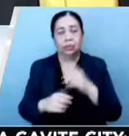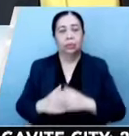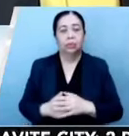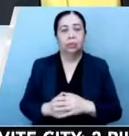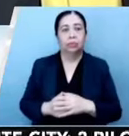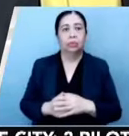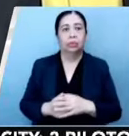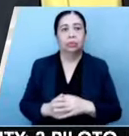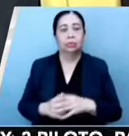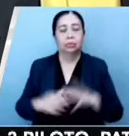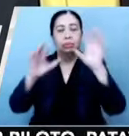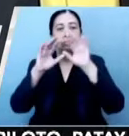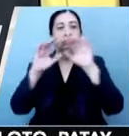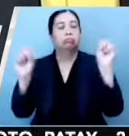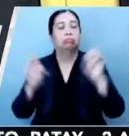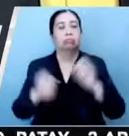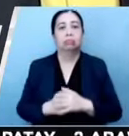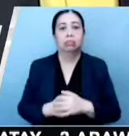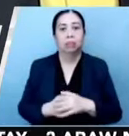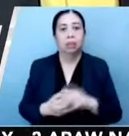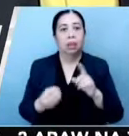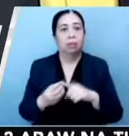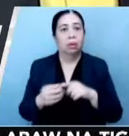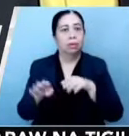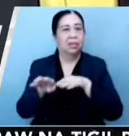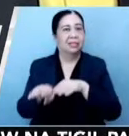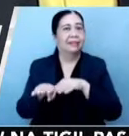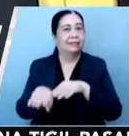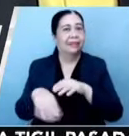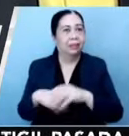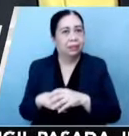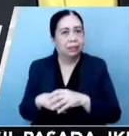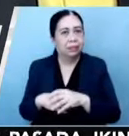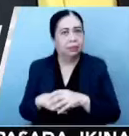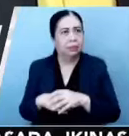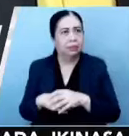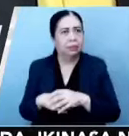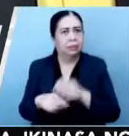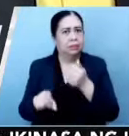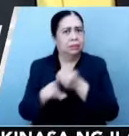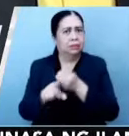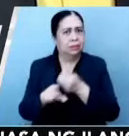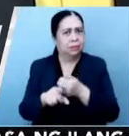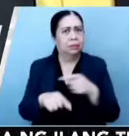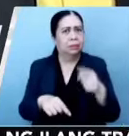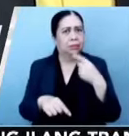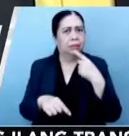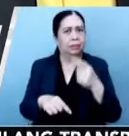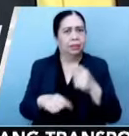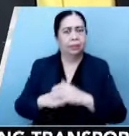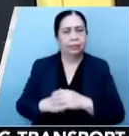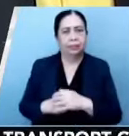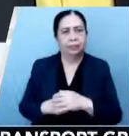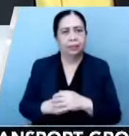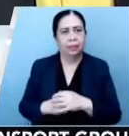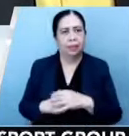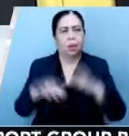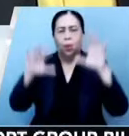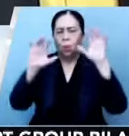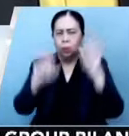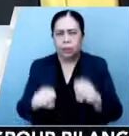Pangulo tungkol sa traffic na si mismong SILG ang nagsabi na hulihin lahat